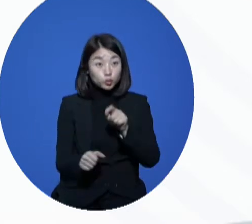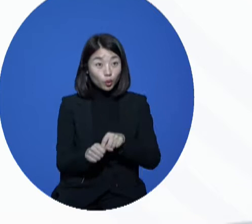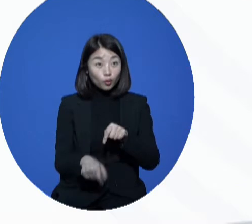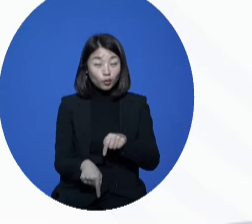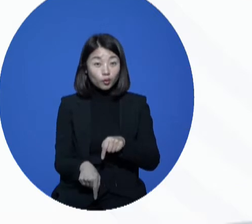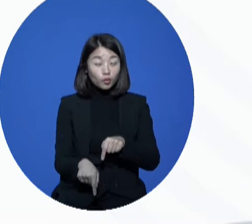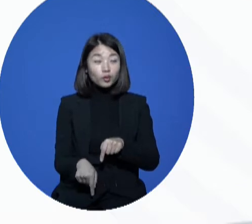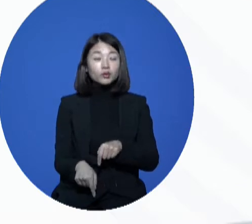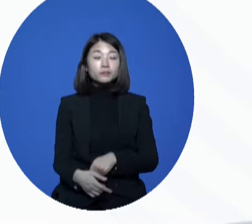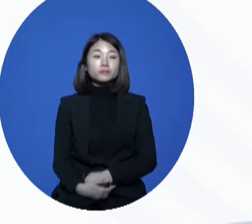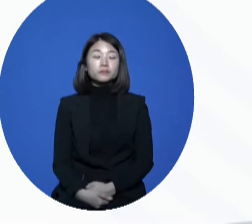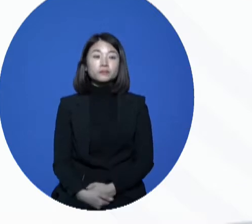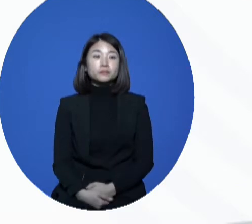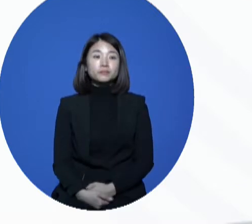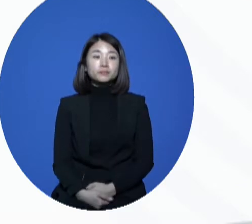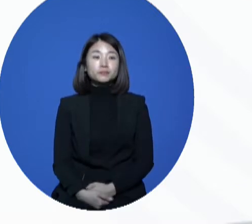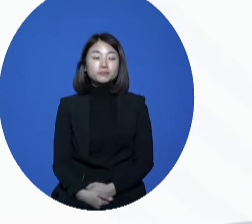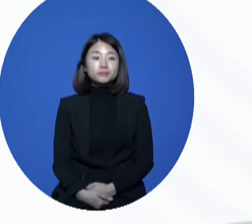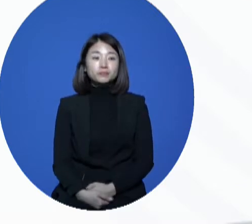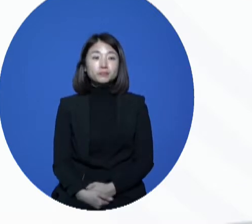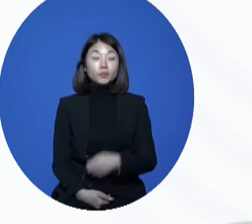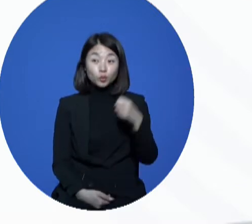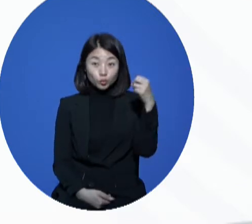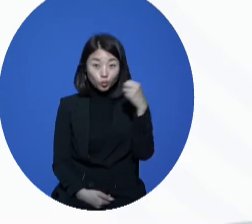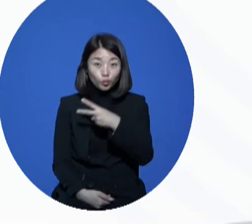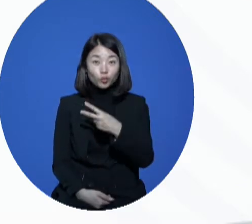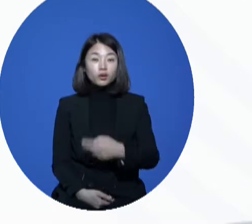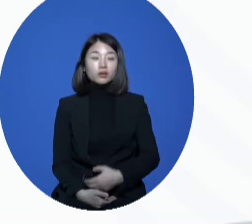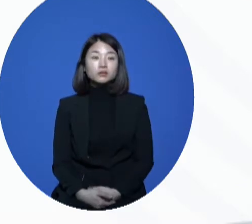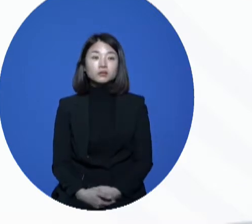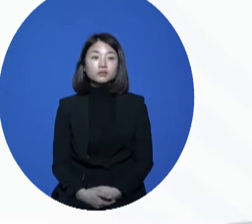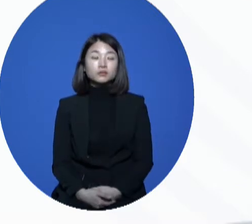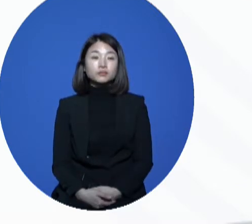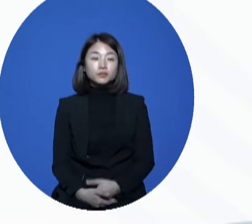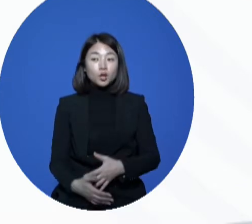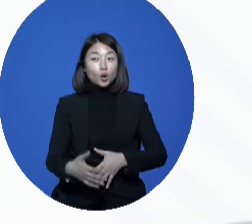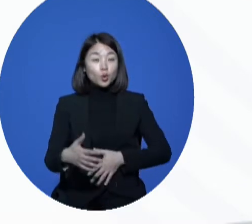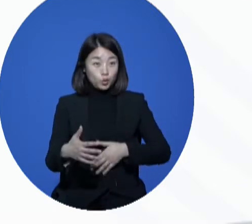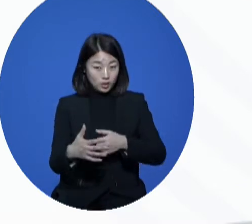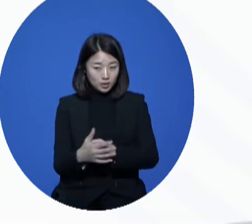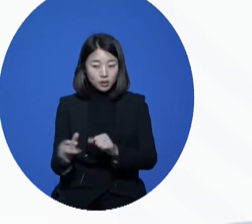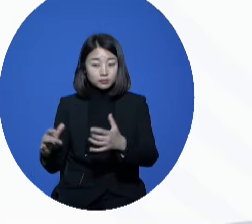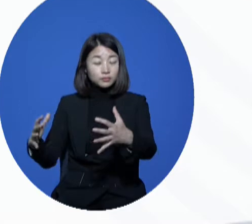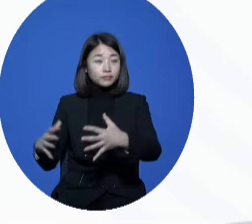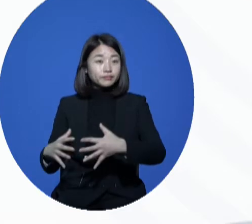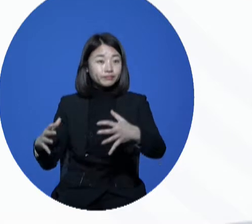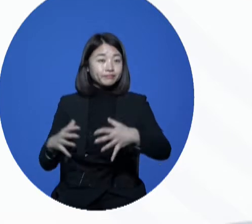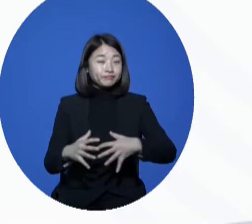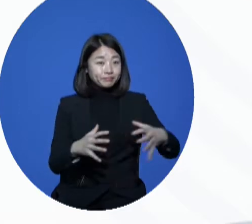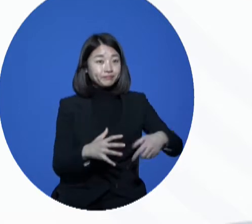않지만 법적인 도구들이 있고 또 용기가 있다면은